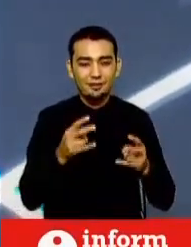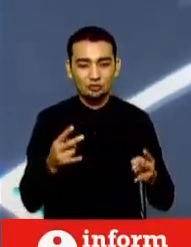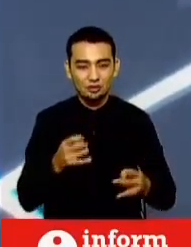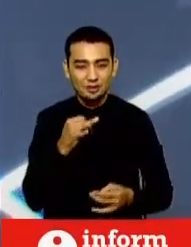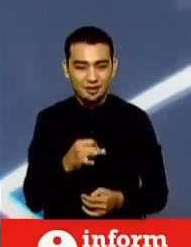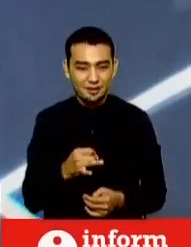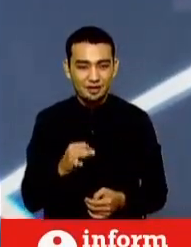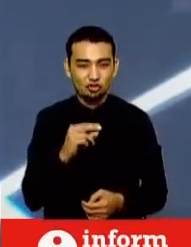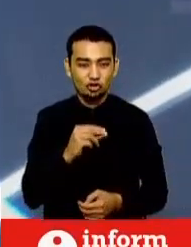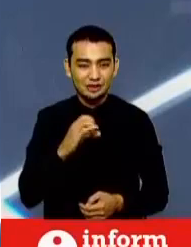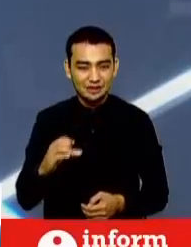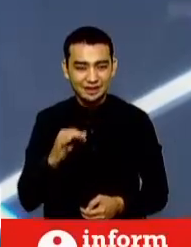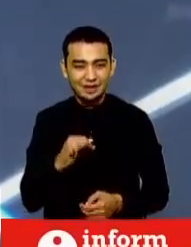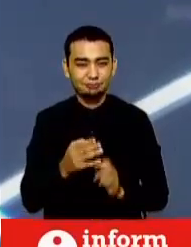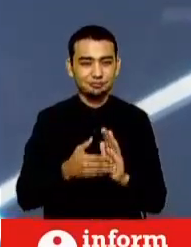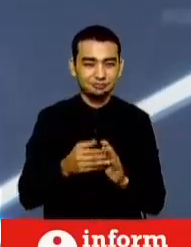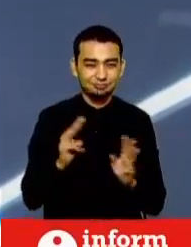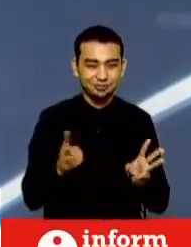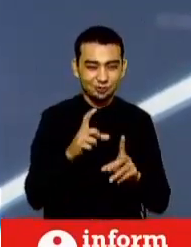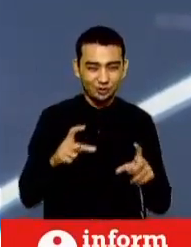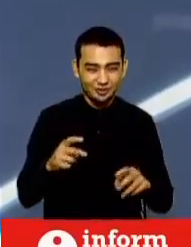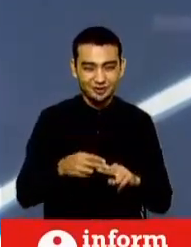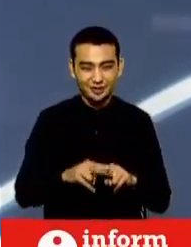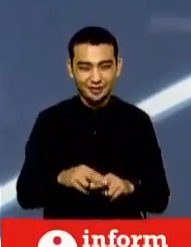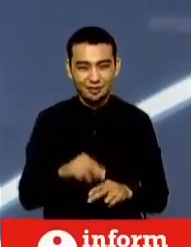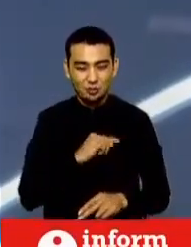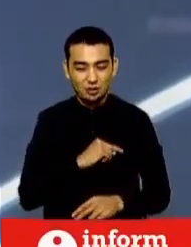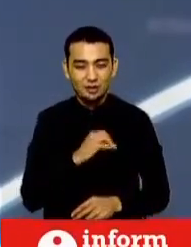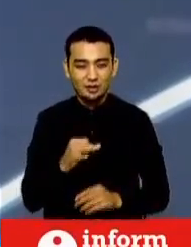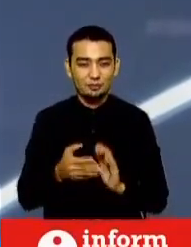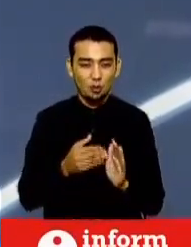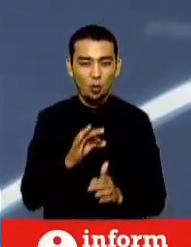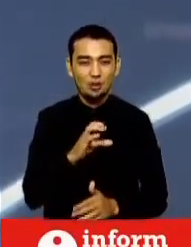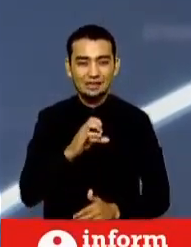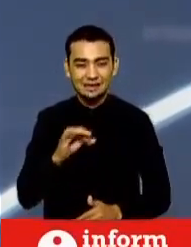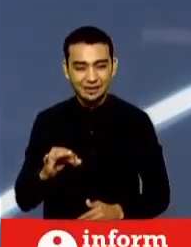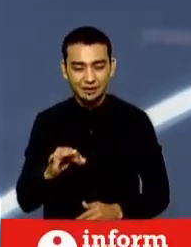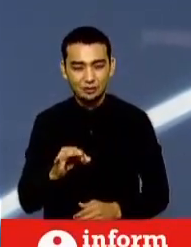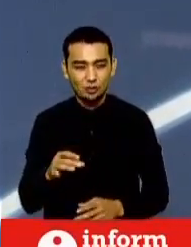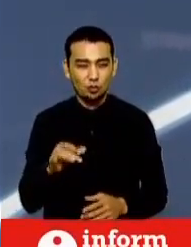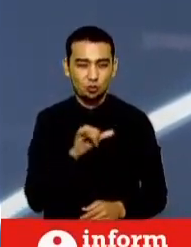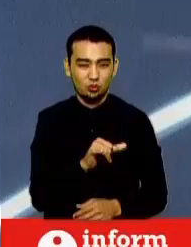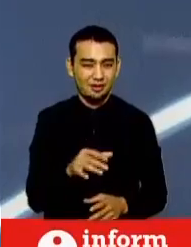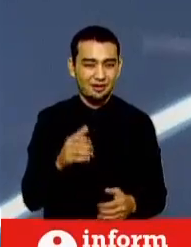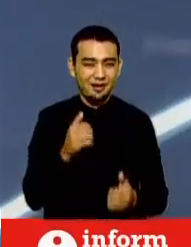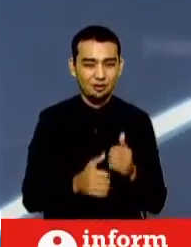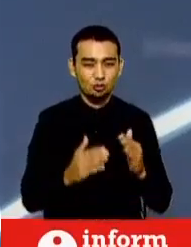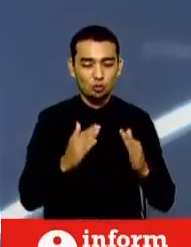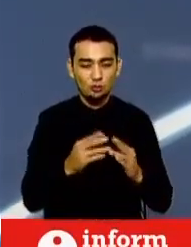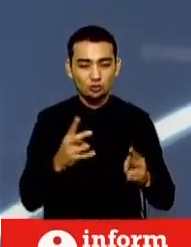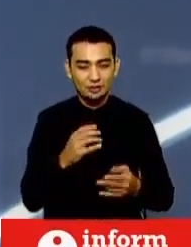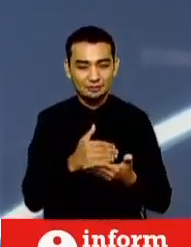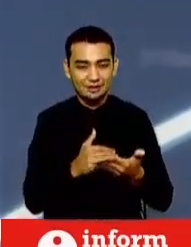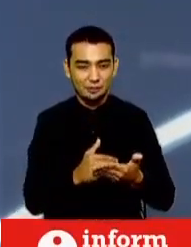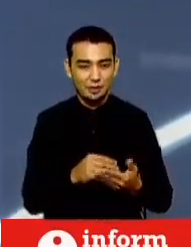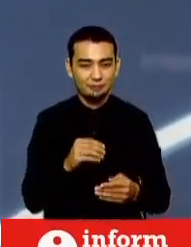забота Не только о ЧС и пожарных но и оси или управляющей компании в каждом доме должна быть установлена система обнаружения